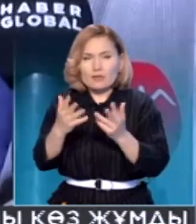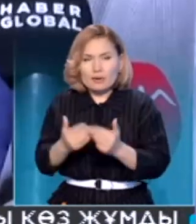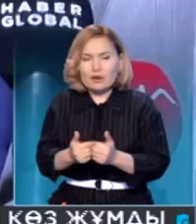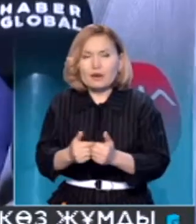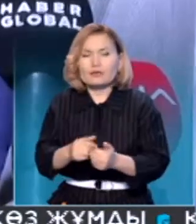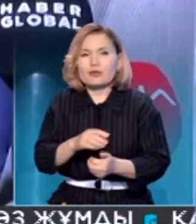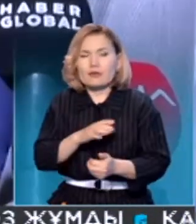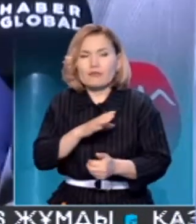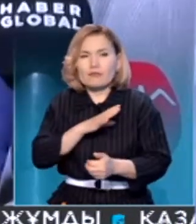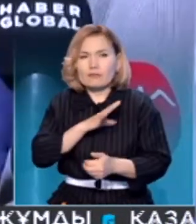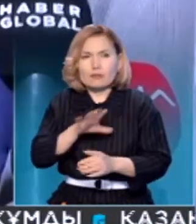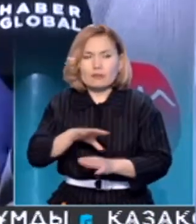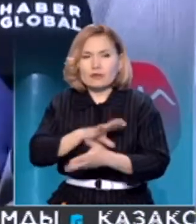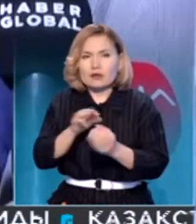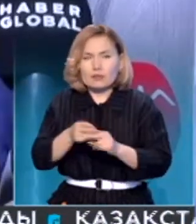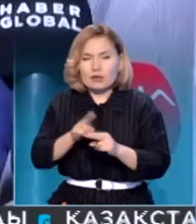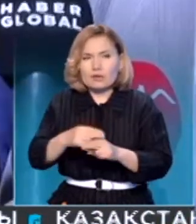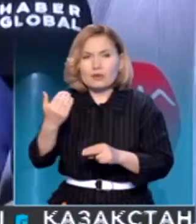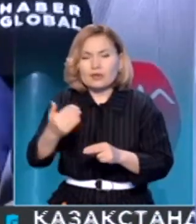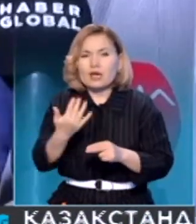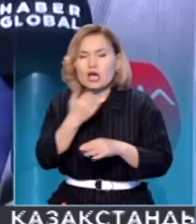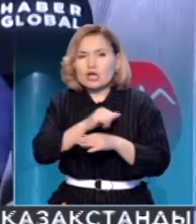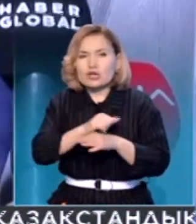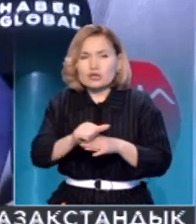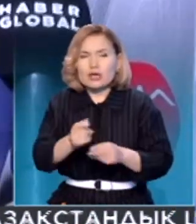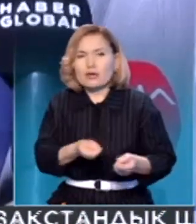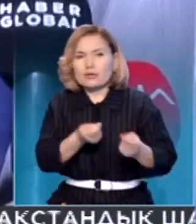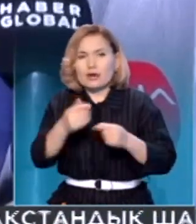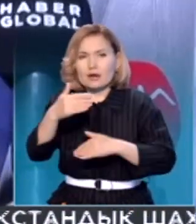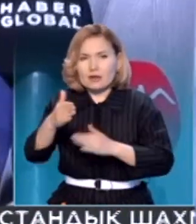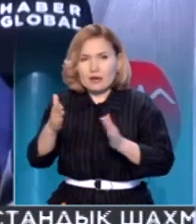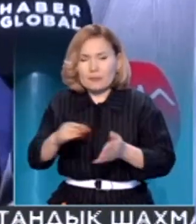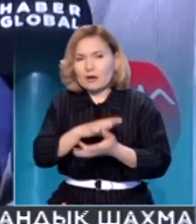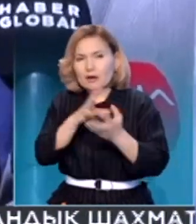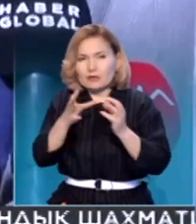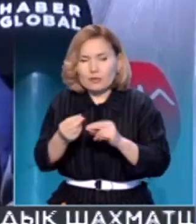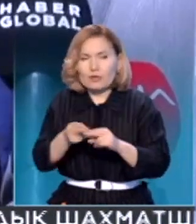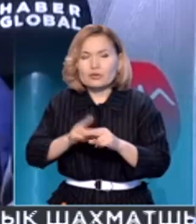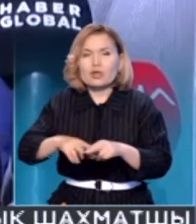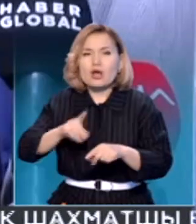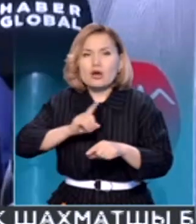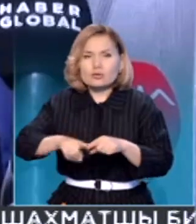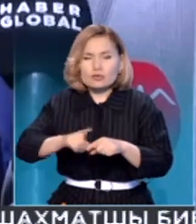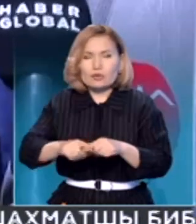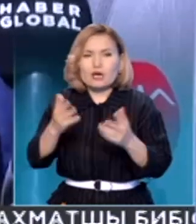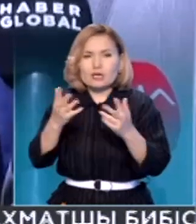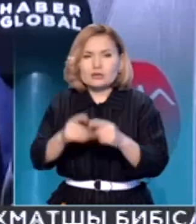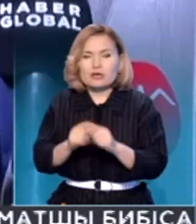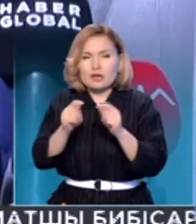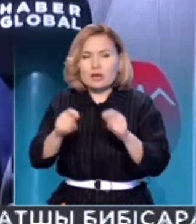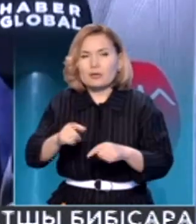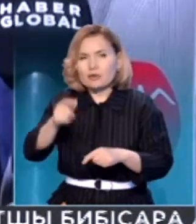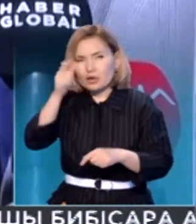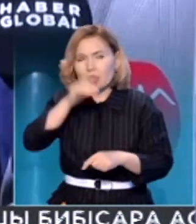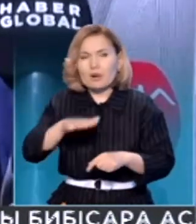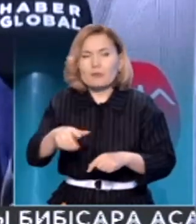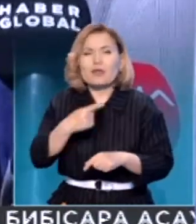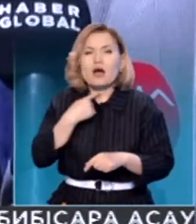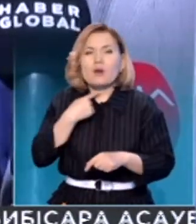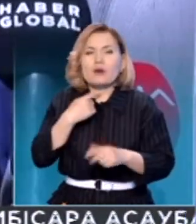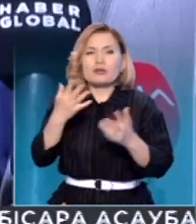келген 9594 дауыс беру жәшігінің 1529 ашылмады. Осылайша қазірге дейін Түркия аумағында